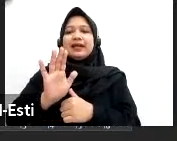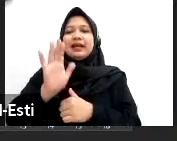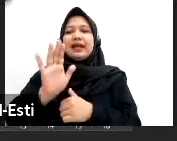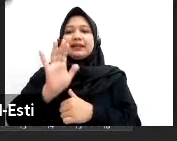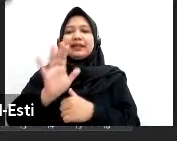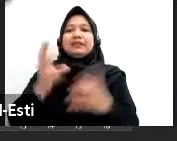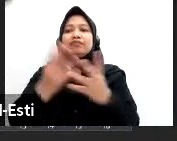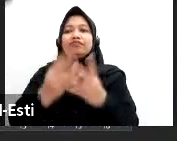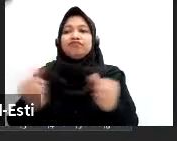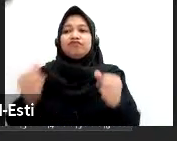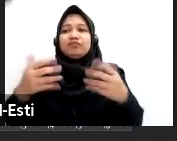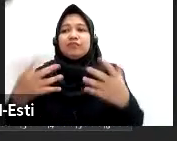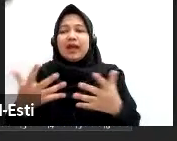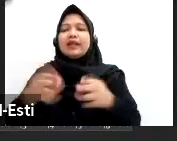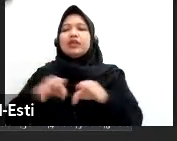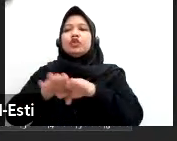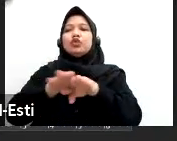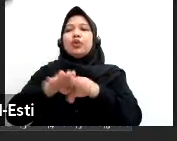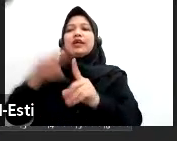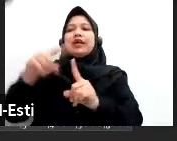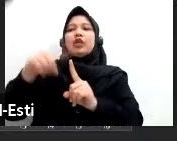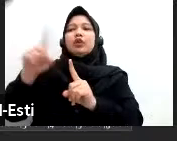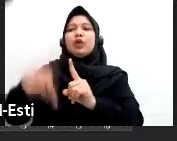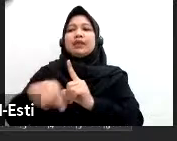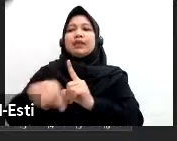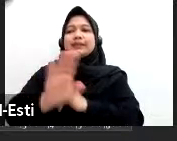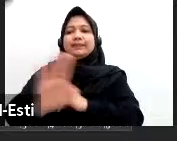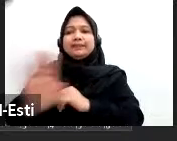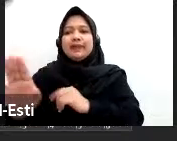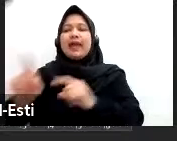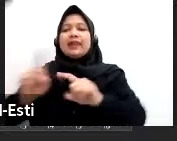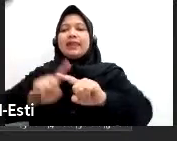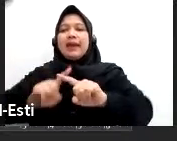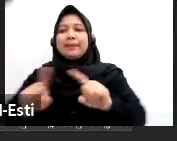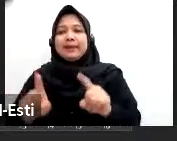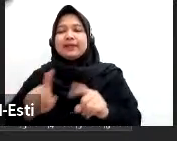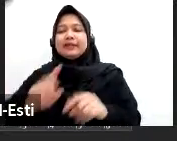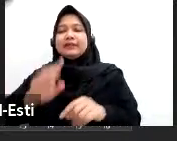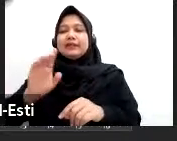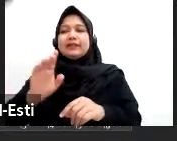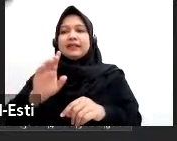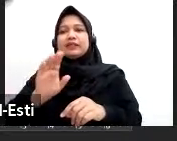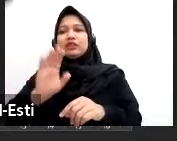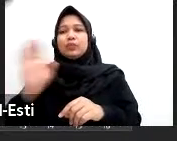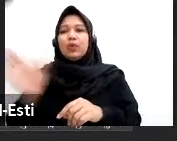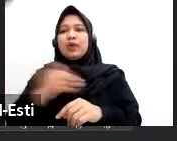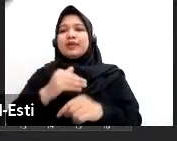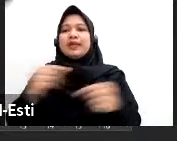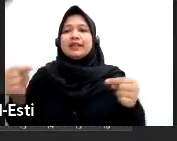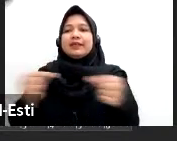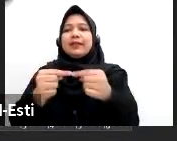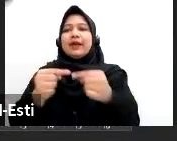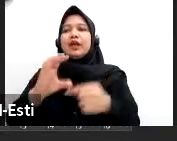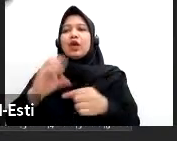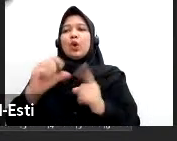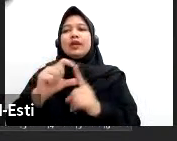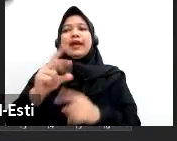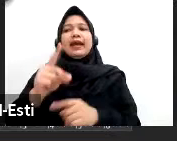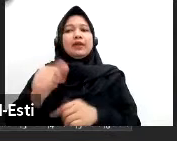sesuai tugas fungsinya tetapi mereka melakukan semua di Dalat Sisi modern sangat bagus Nah